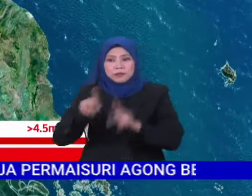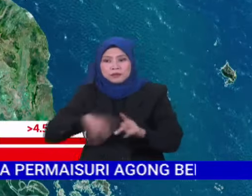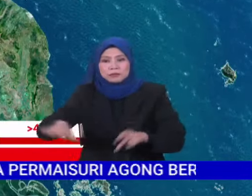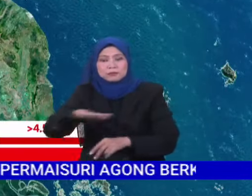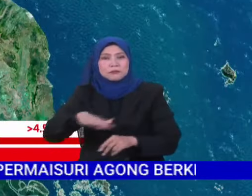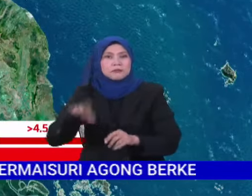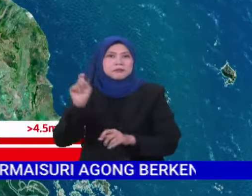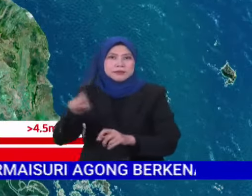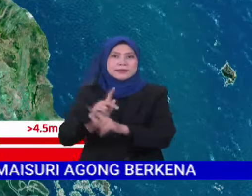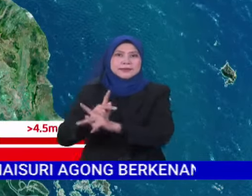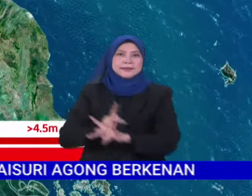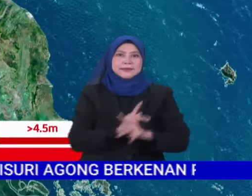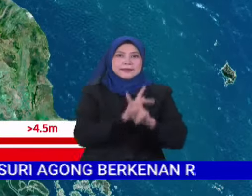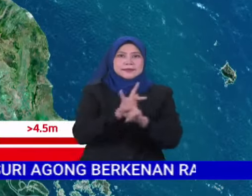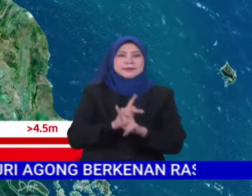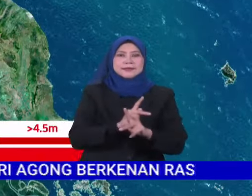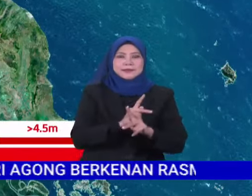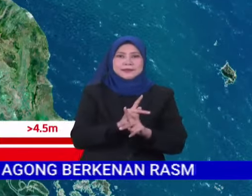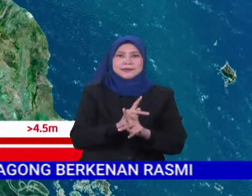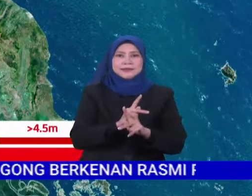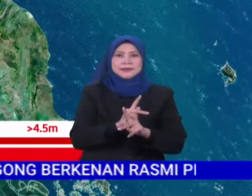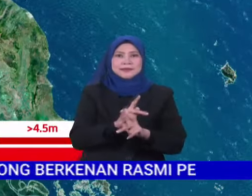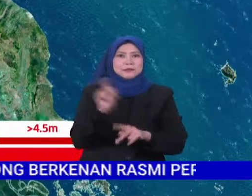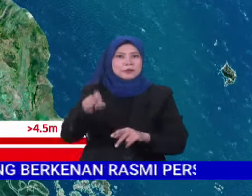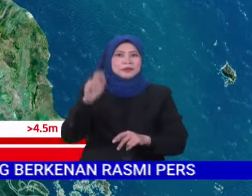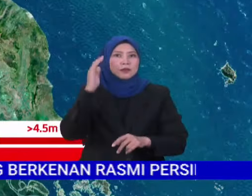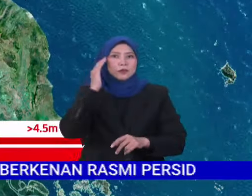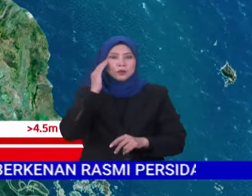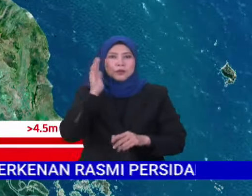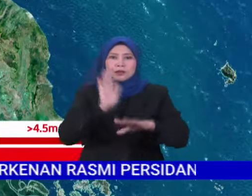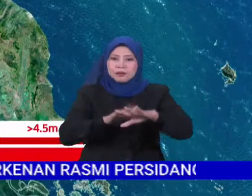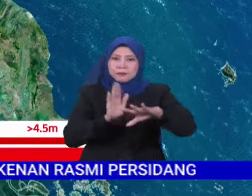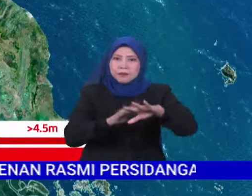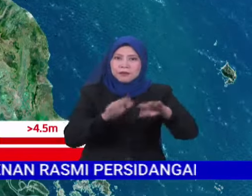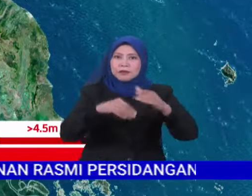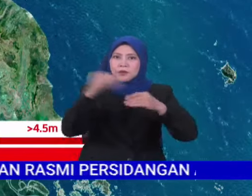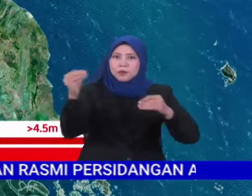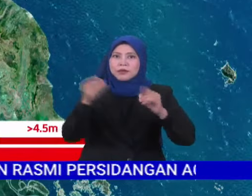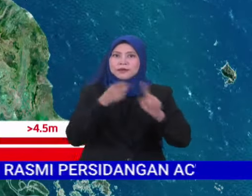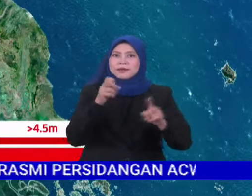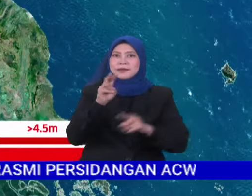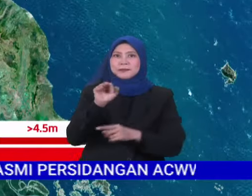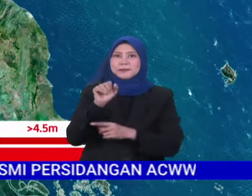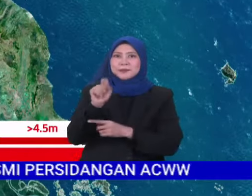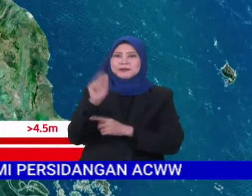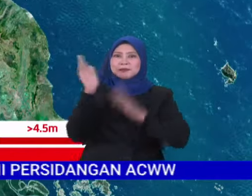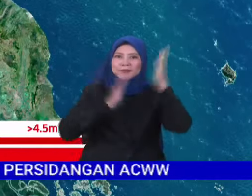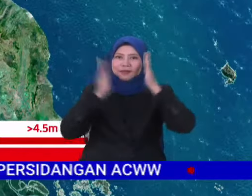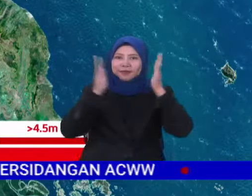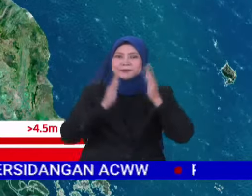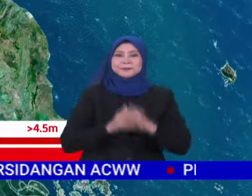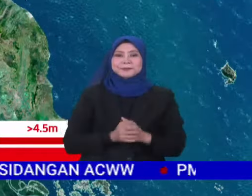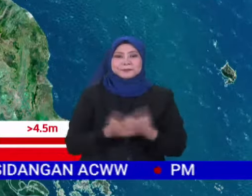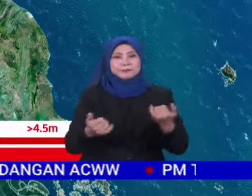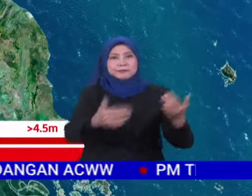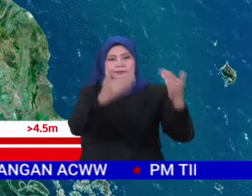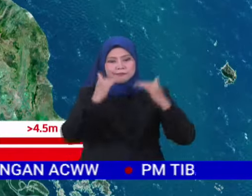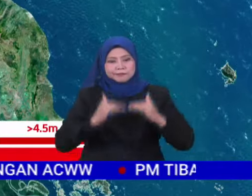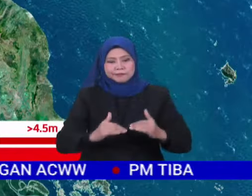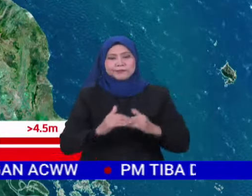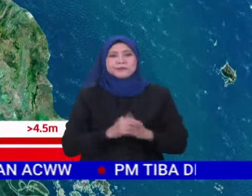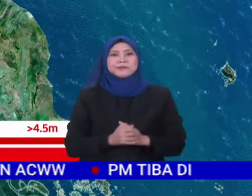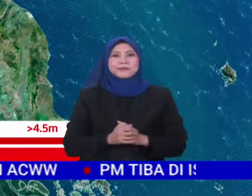dari akan lebih berhati-hati dan sudah cecak Nah dengan amalan yang dikeluarkan oleh magnesia besoknya kita akan beralih ke